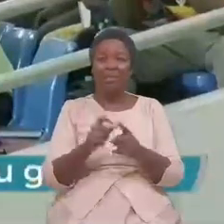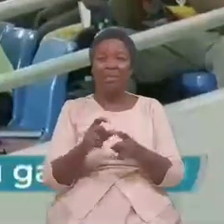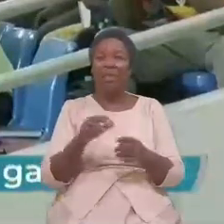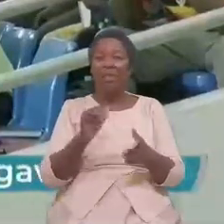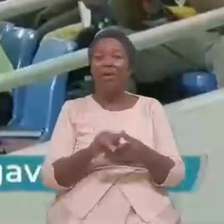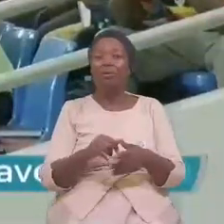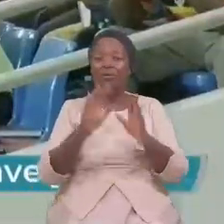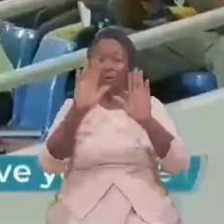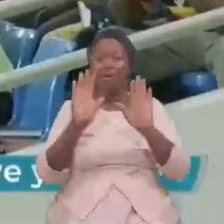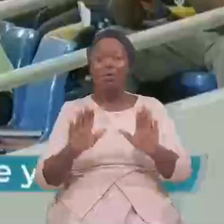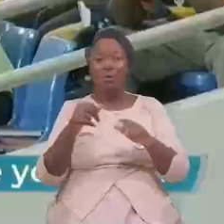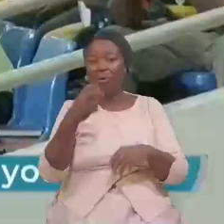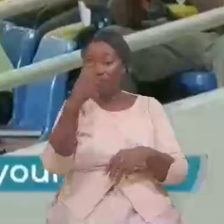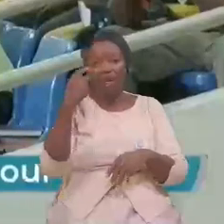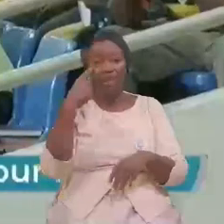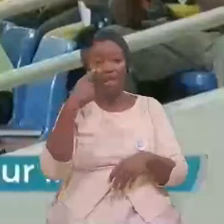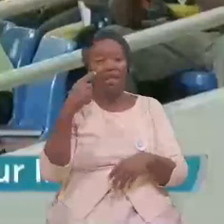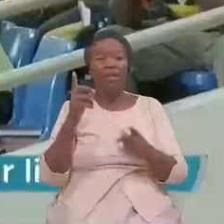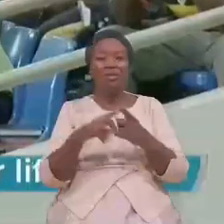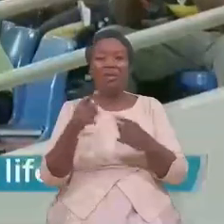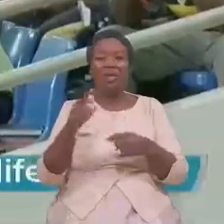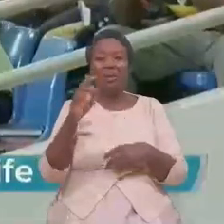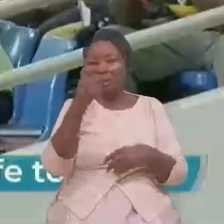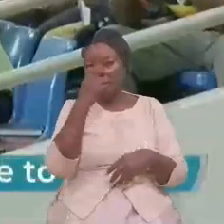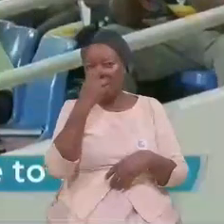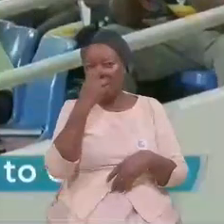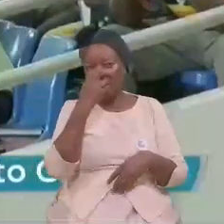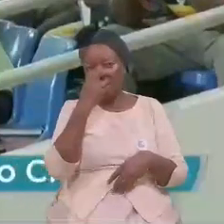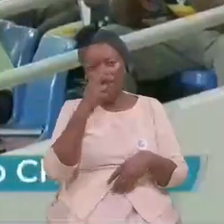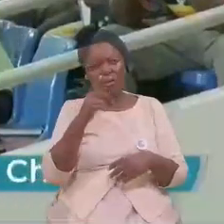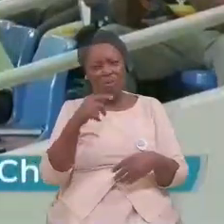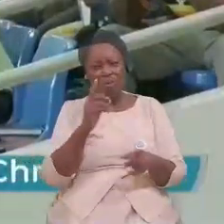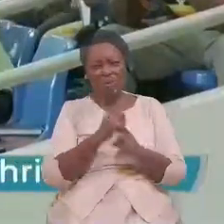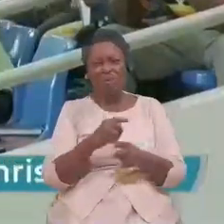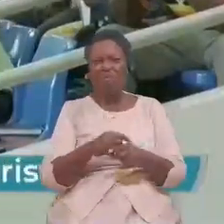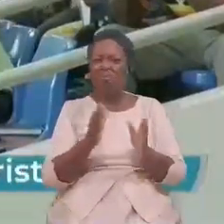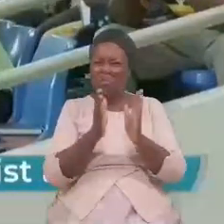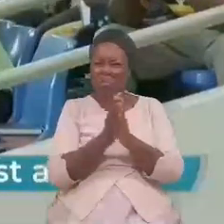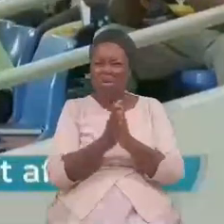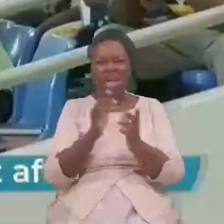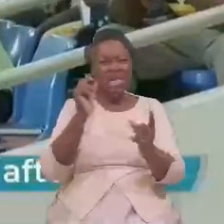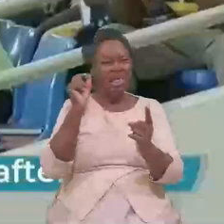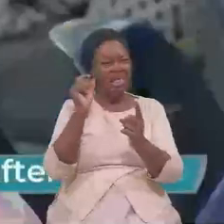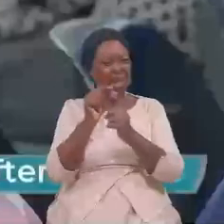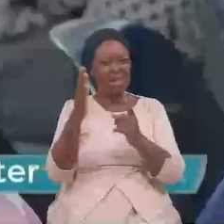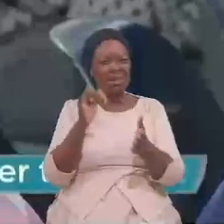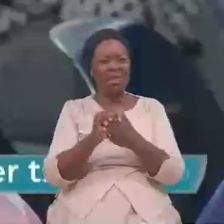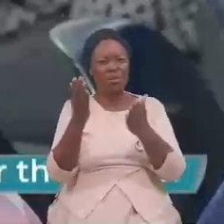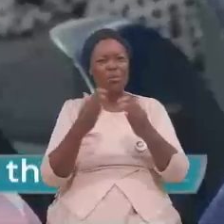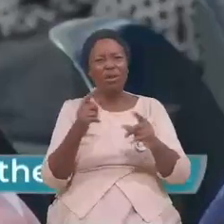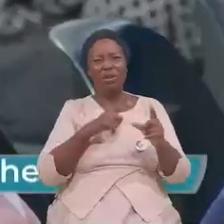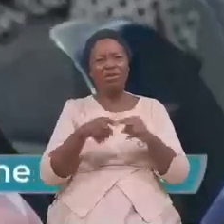L'aveugle a dit, Seigneur, pour que je reçois ma vue. Reçois, c'est important. Le Seigneur a donné. Toi, tu dois recevoir seulement.